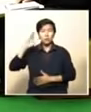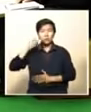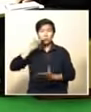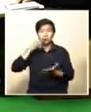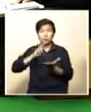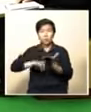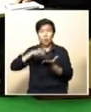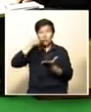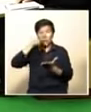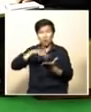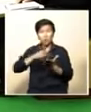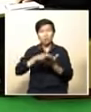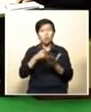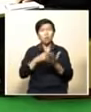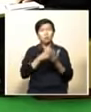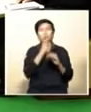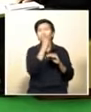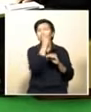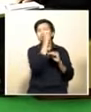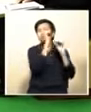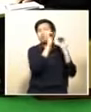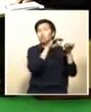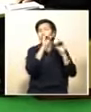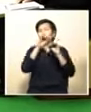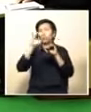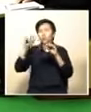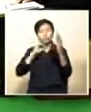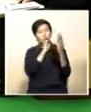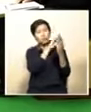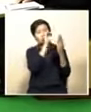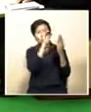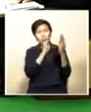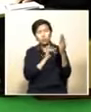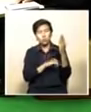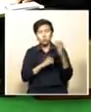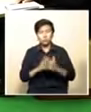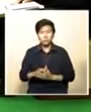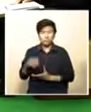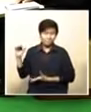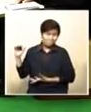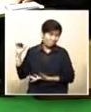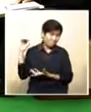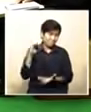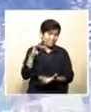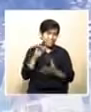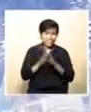ายเป็นรายจังหวัดมีชื่อผู้ส่งเซ็นชื่อผู้รับ